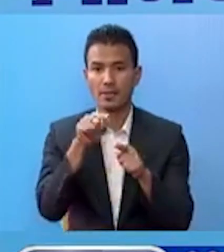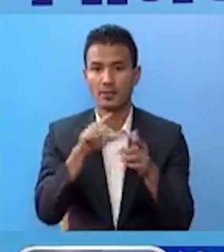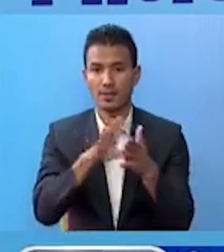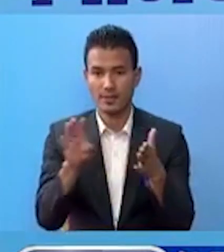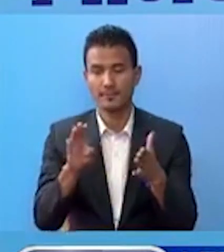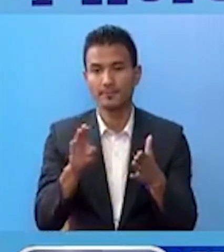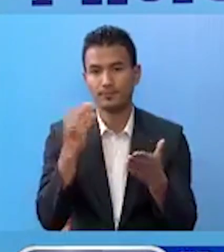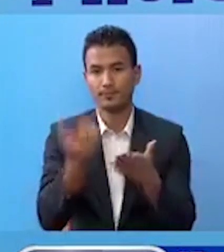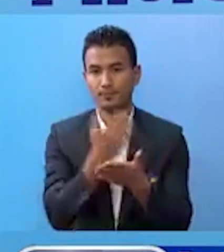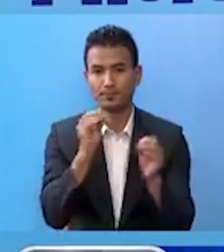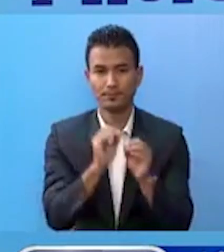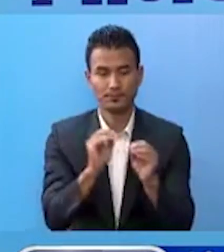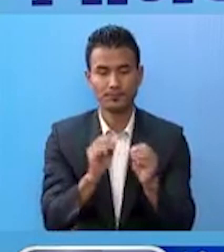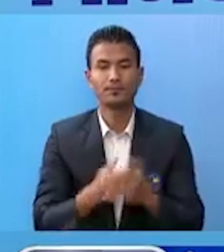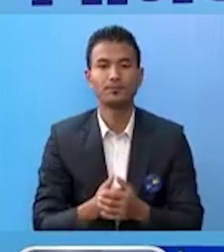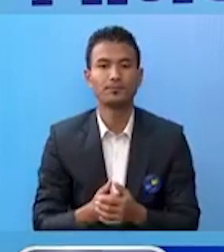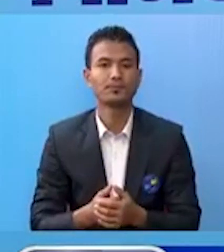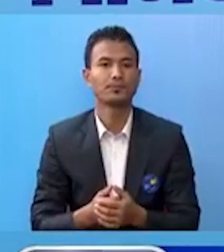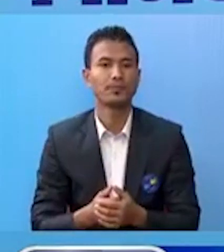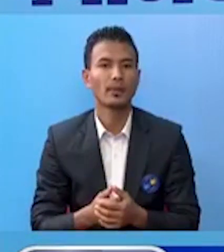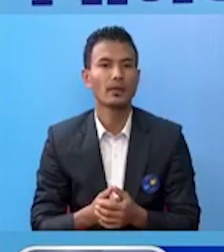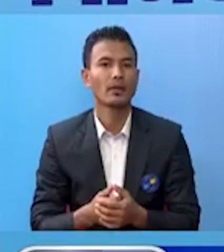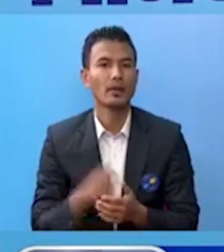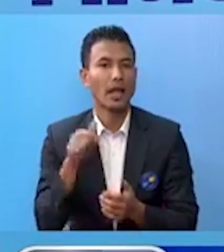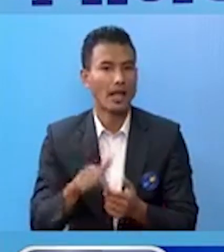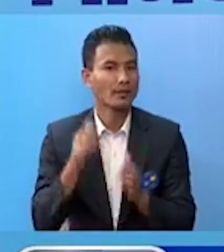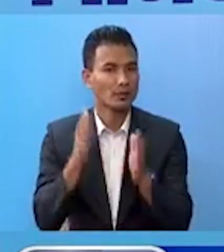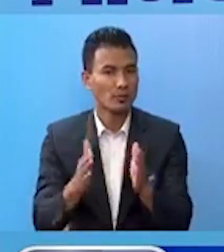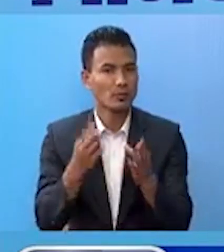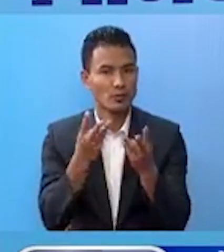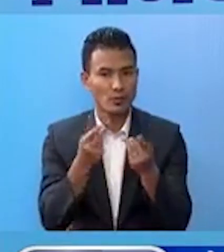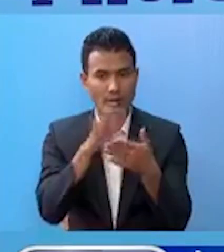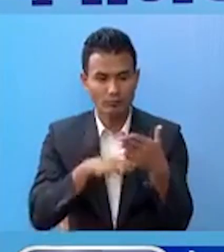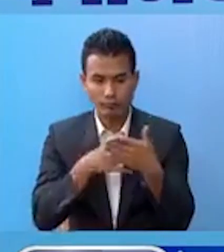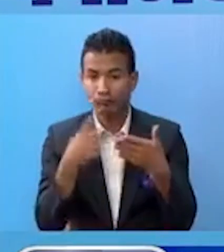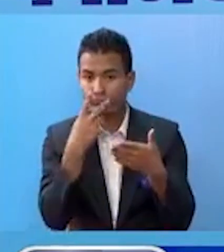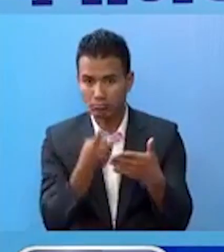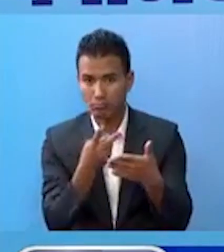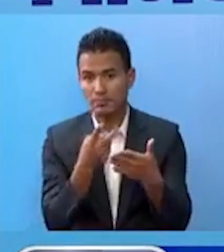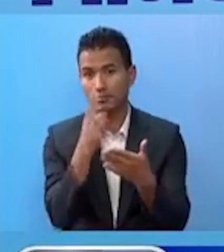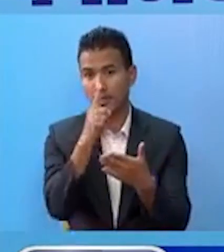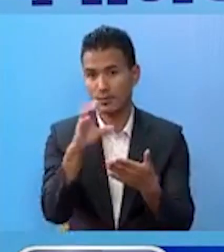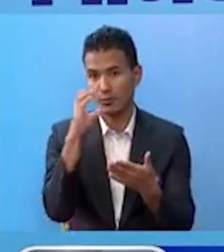यसबाट अछुतो रहन सकेको छैन। आजसम्म को तथ्यांक हेर्दा